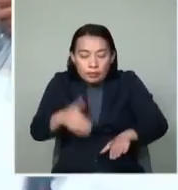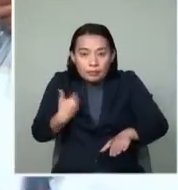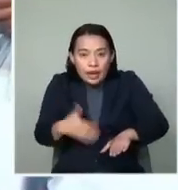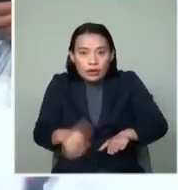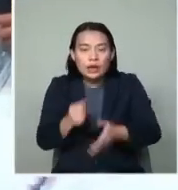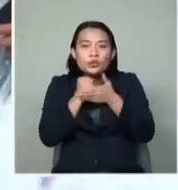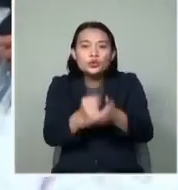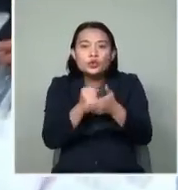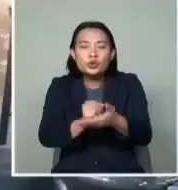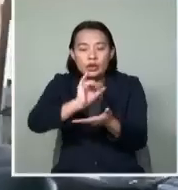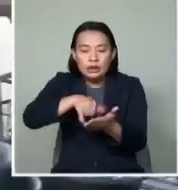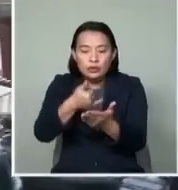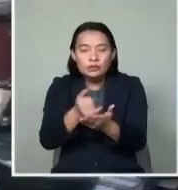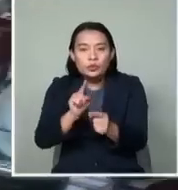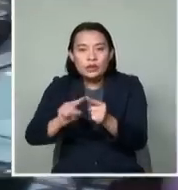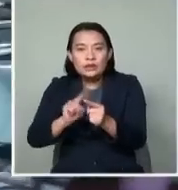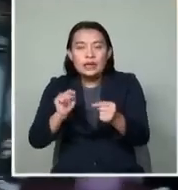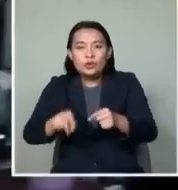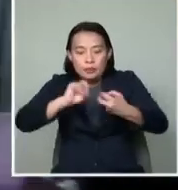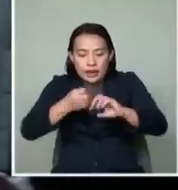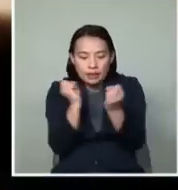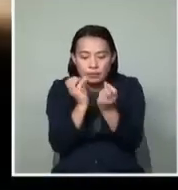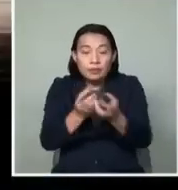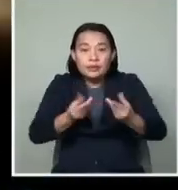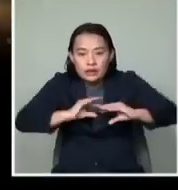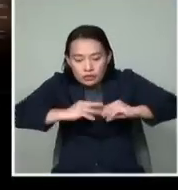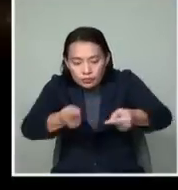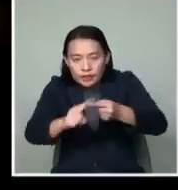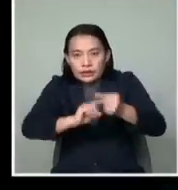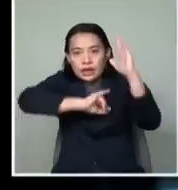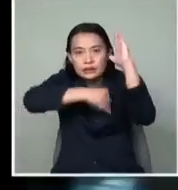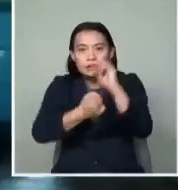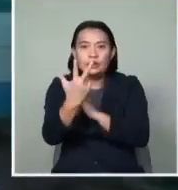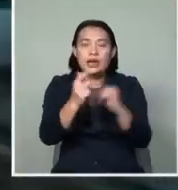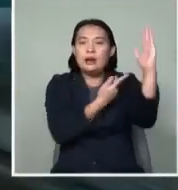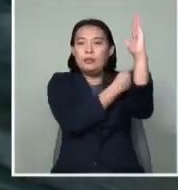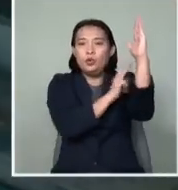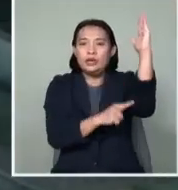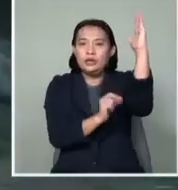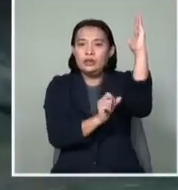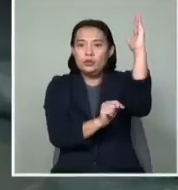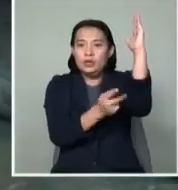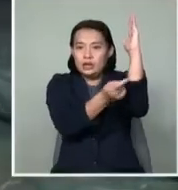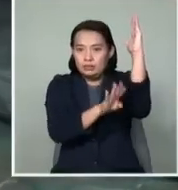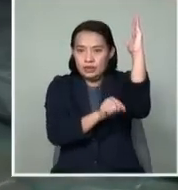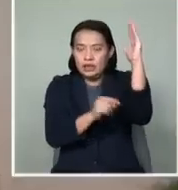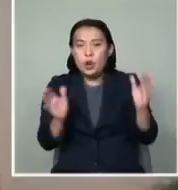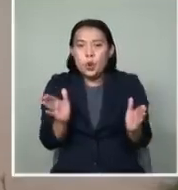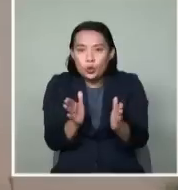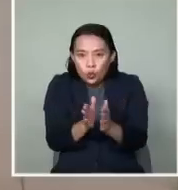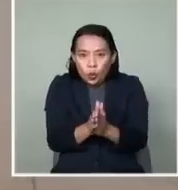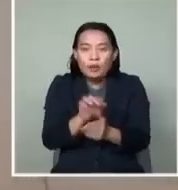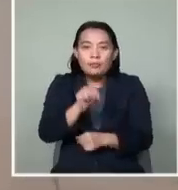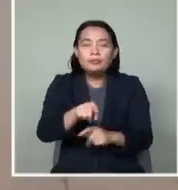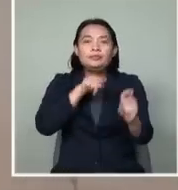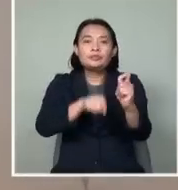การฟื้นฟูส่วนพื้นที่ที่ได้รับผลกระทบจากดินสไลด์ใน3จังหวัดทั้งที่ภูเก็ตสตูลและกระบี่รวมพื้นที่